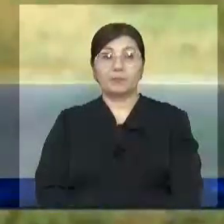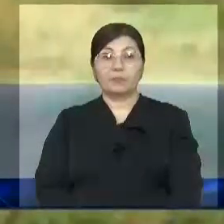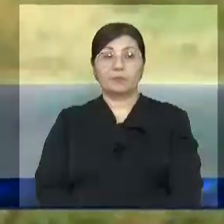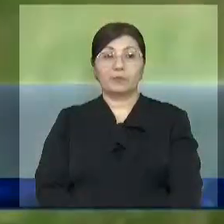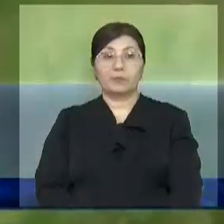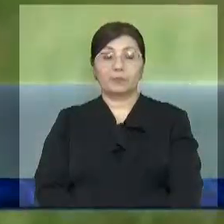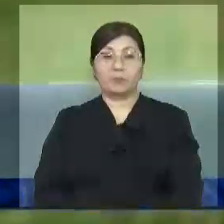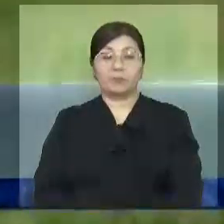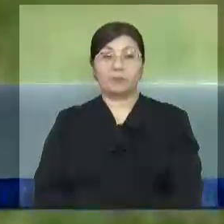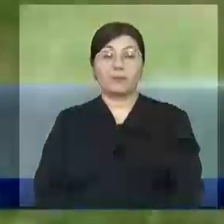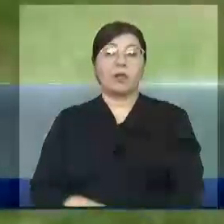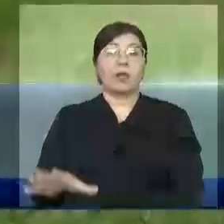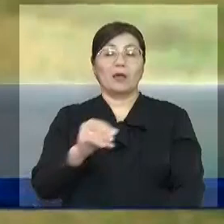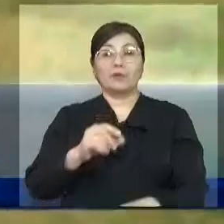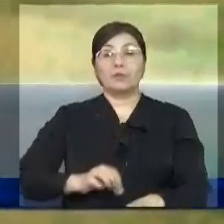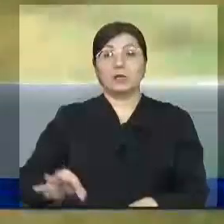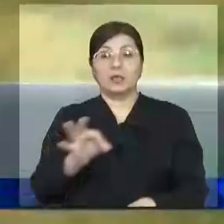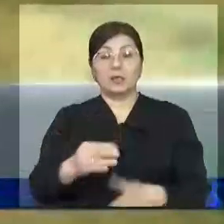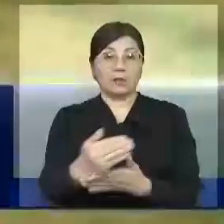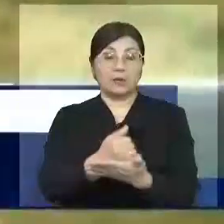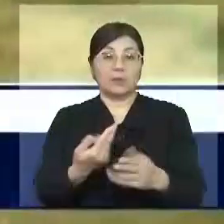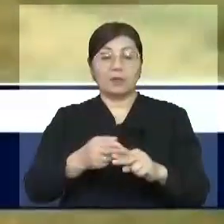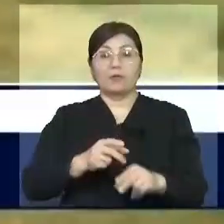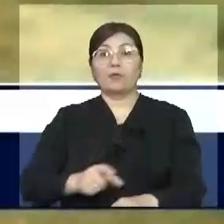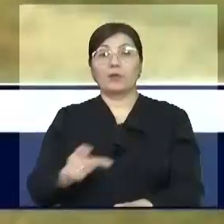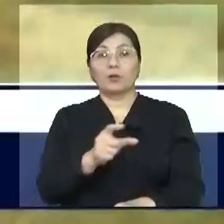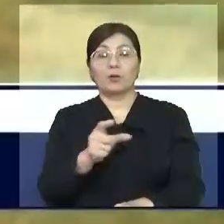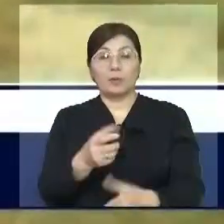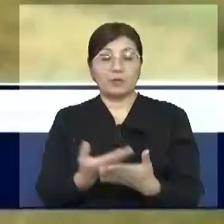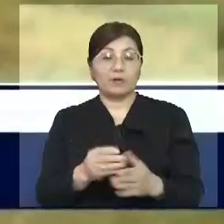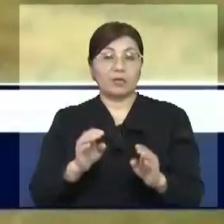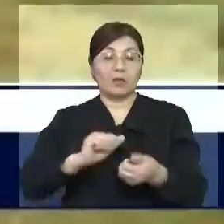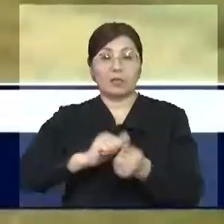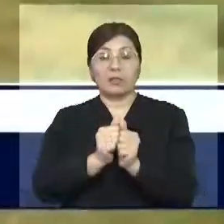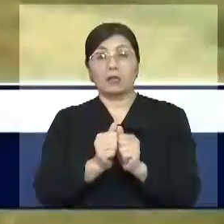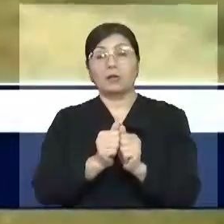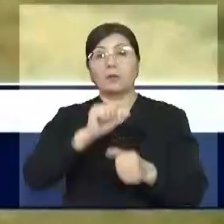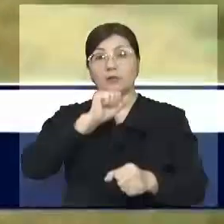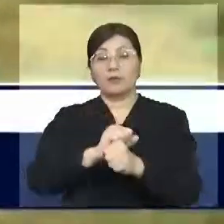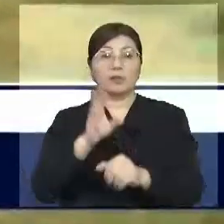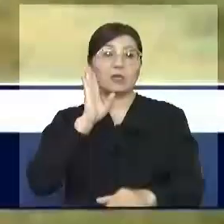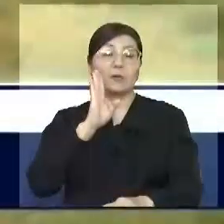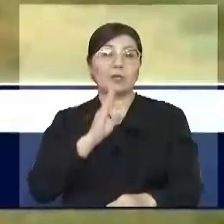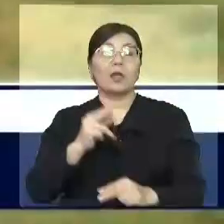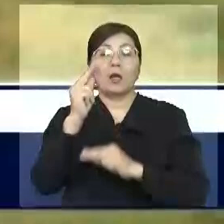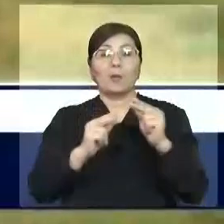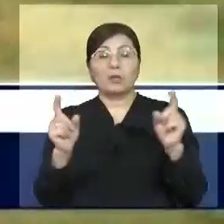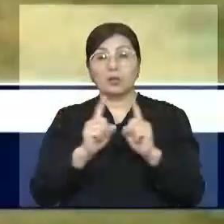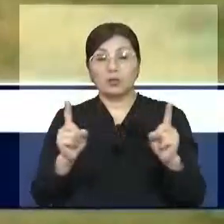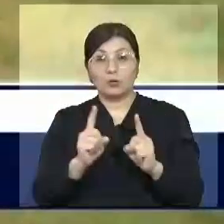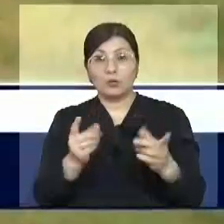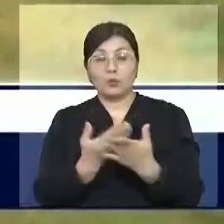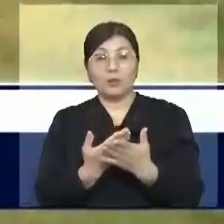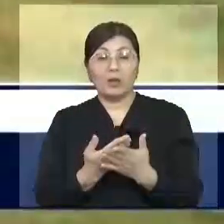150-160 метров. Все родники с гор вливаются в эту реку. Эти горные массы сдерживают воду. Мы плотину построили, чтобы сберечь воду на дальнейший